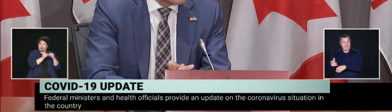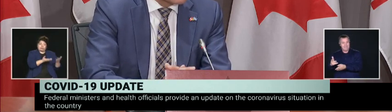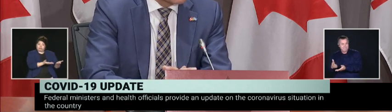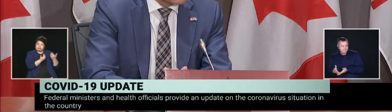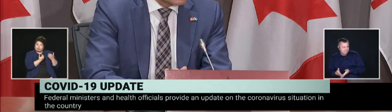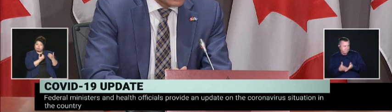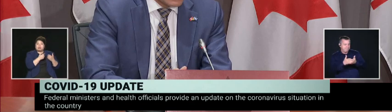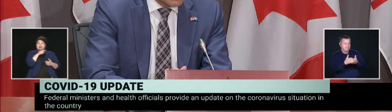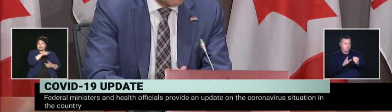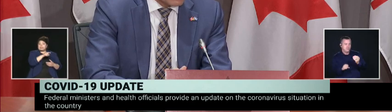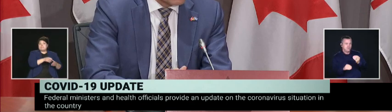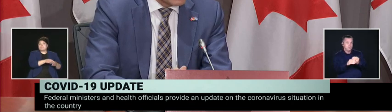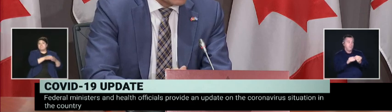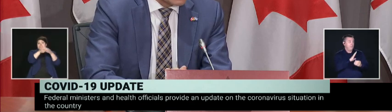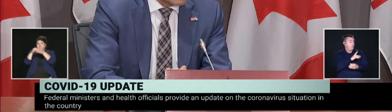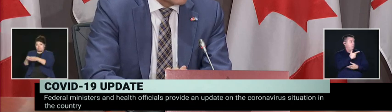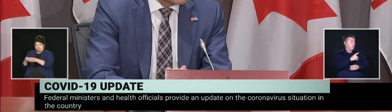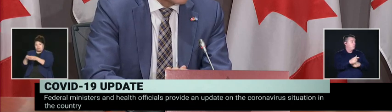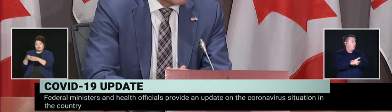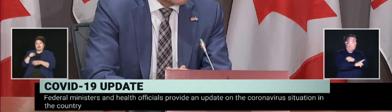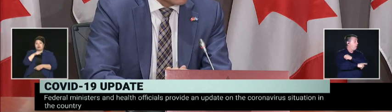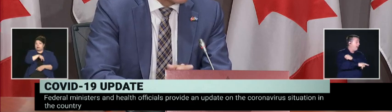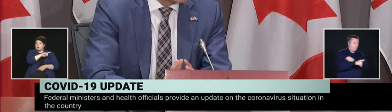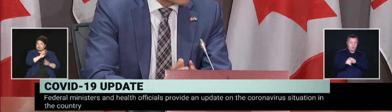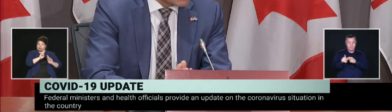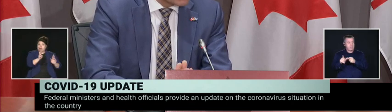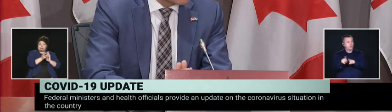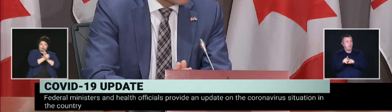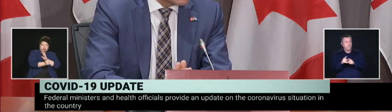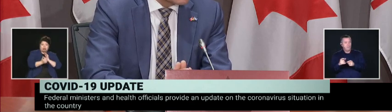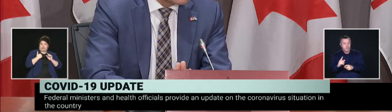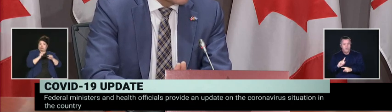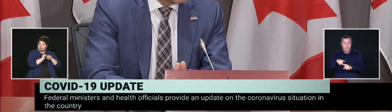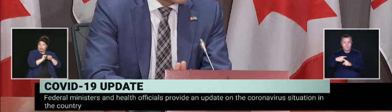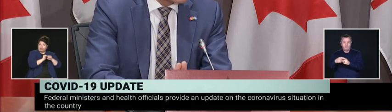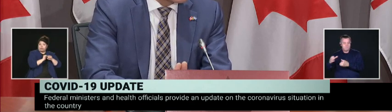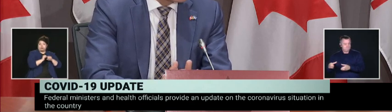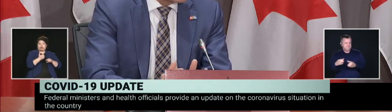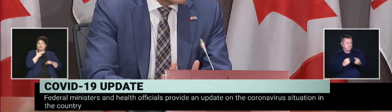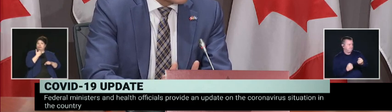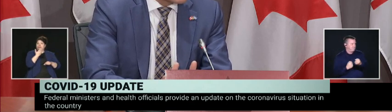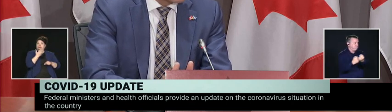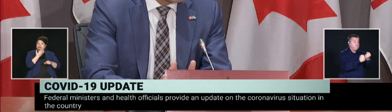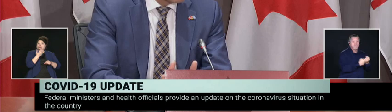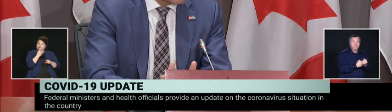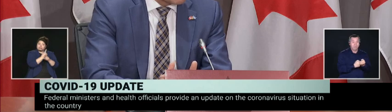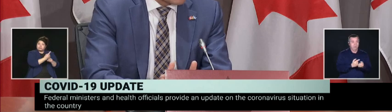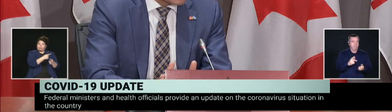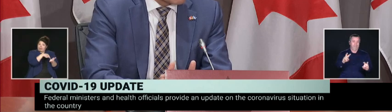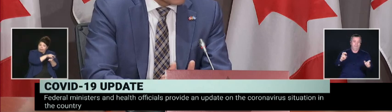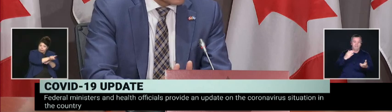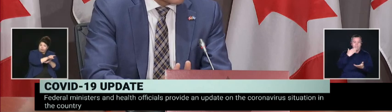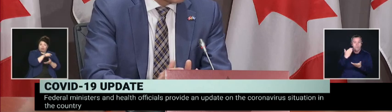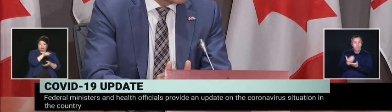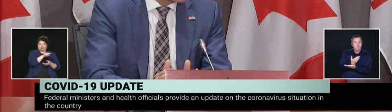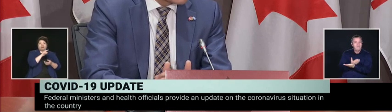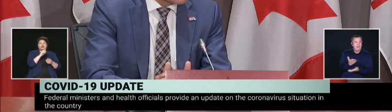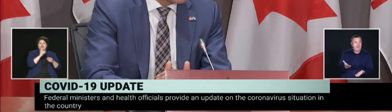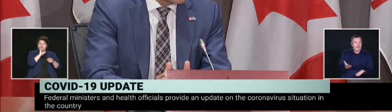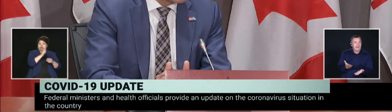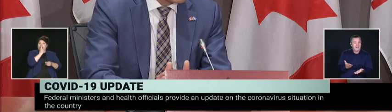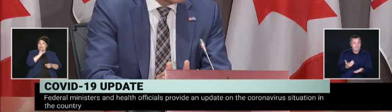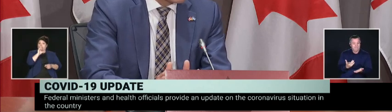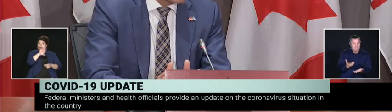déjà été fournies par le gouvernement canadien jusqu'à maintenant. C'est une très bonne nouvelle parce que ça dit qu'au cours des prochains mois, en plus